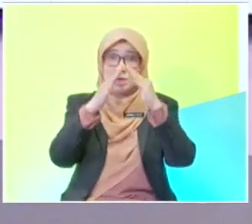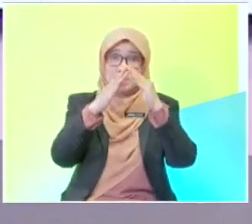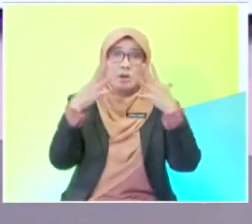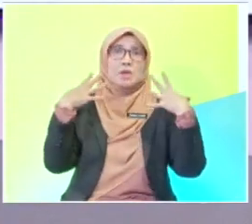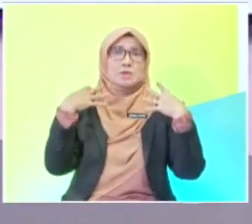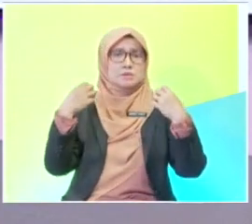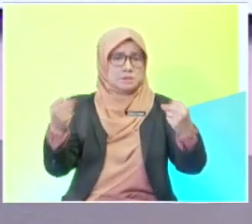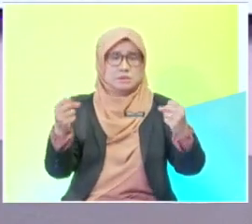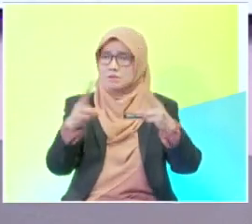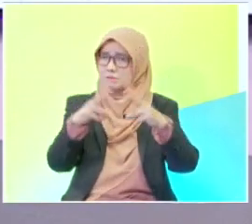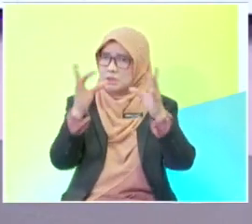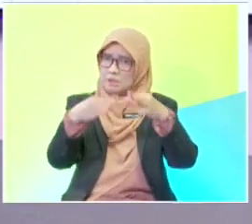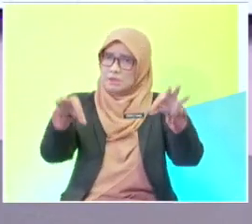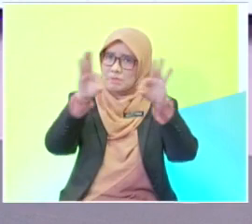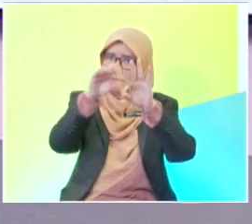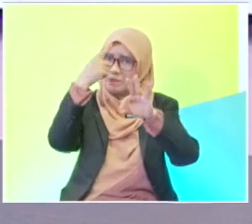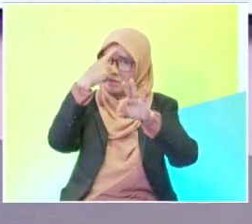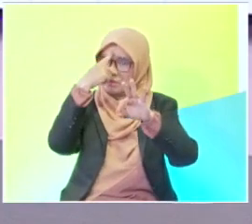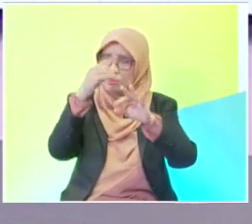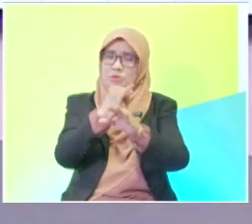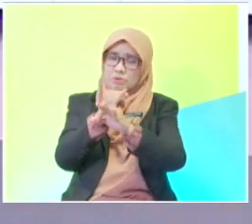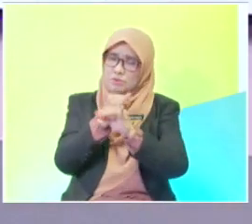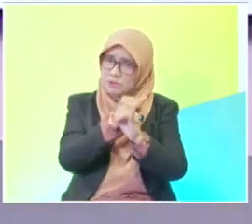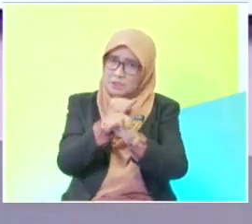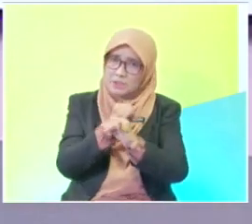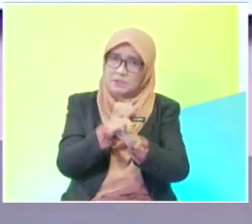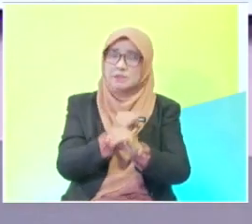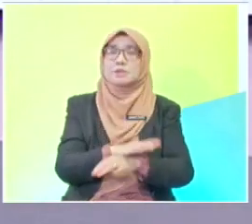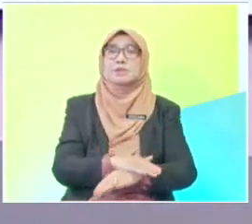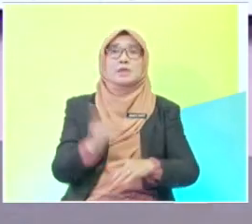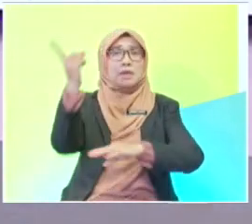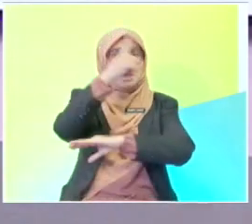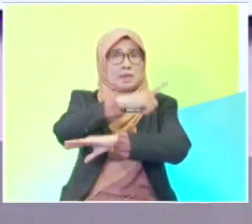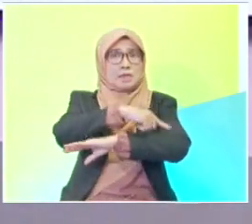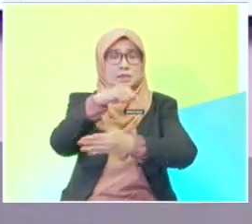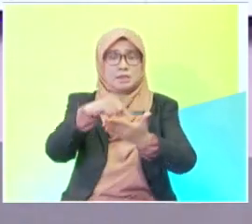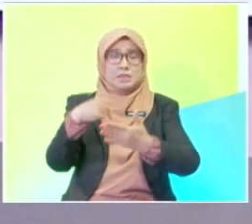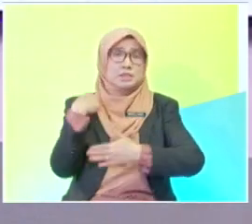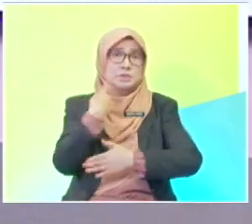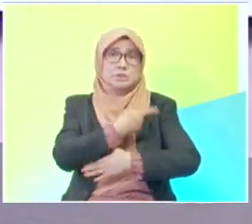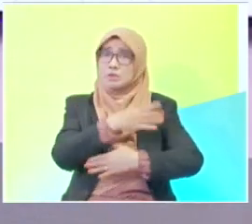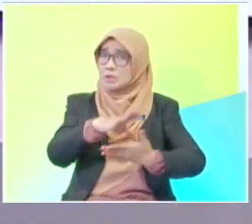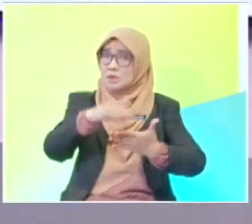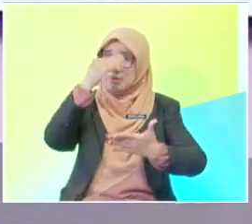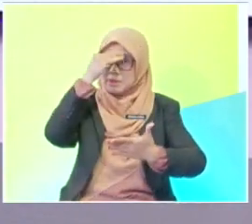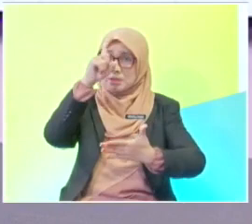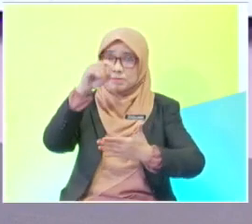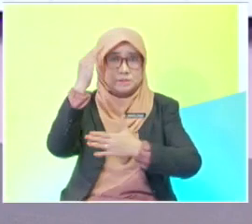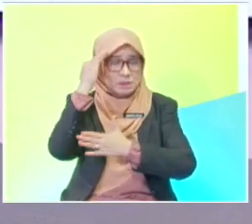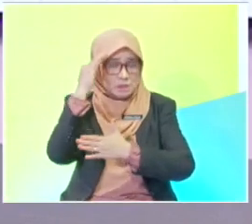kesihatan tu sangat penting untuk dijaga. Hari ini dengan segala ilmu yang kita ada tu, aplikasi ilmu itu dalam kehidupan seharian